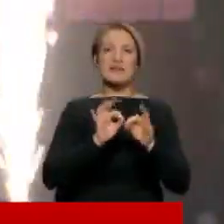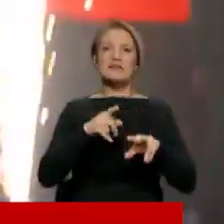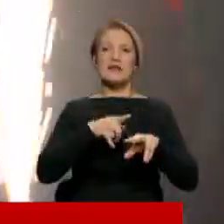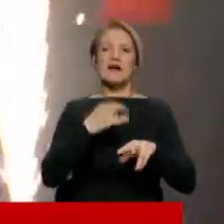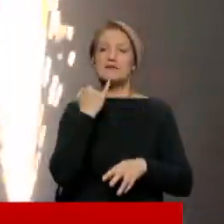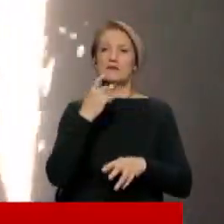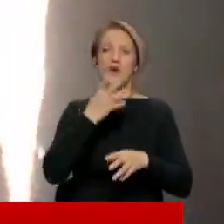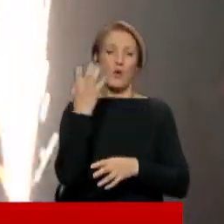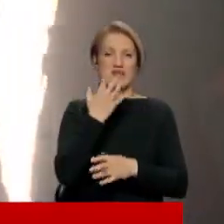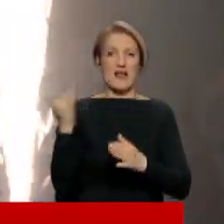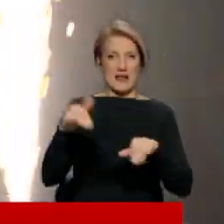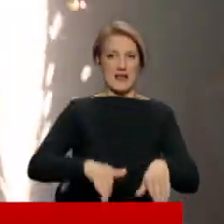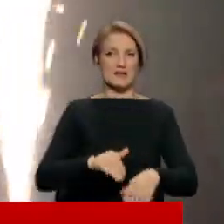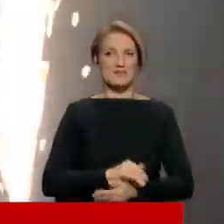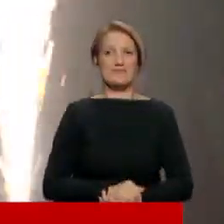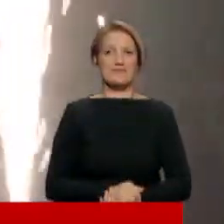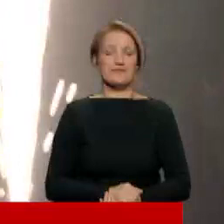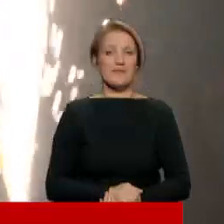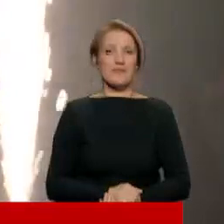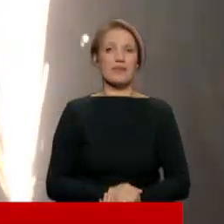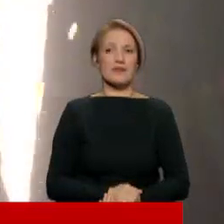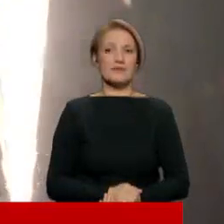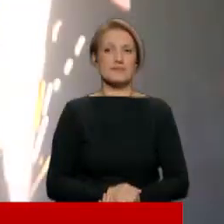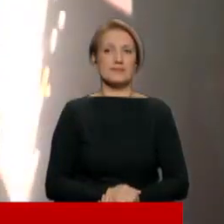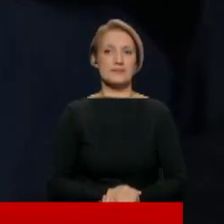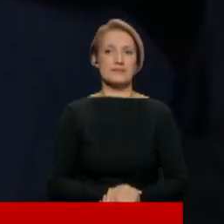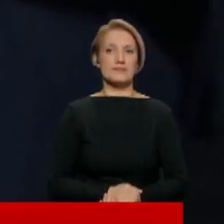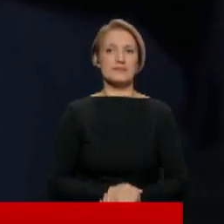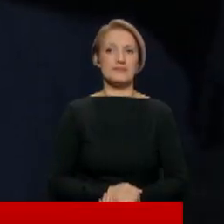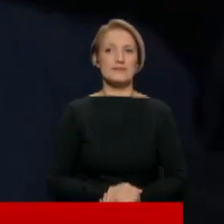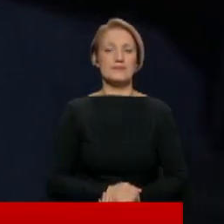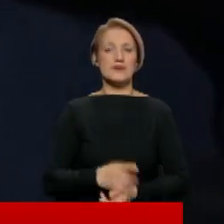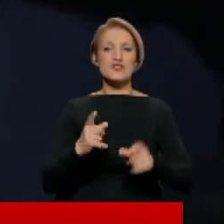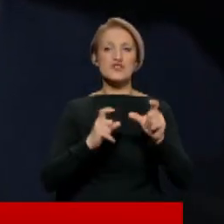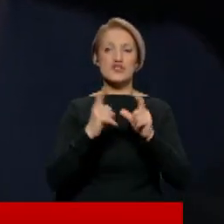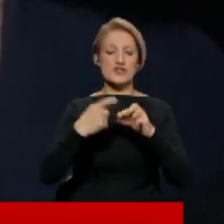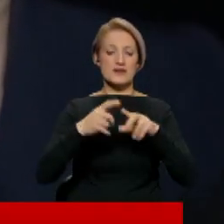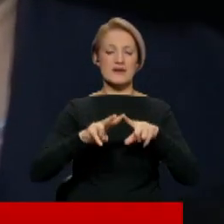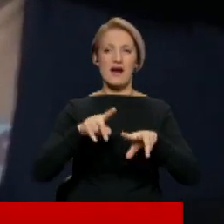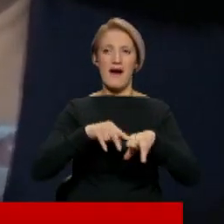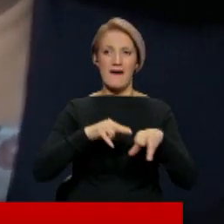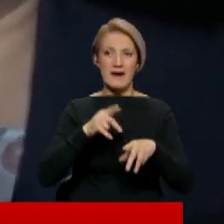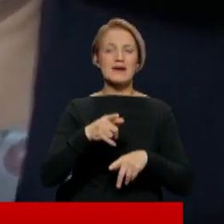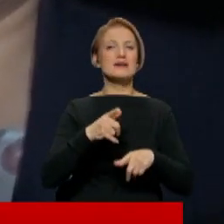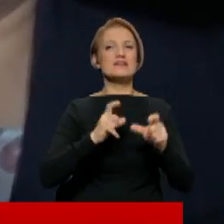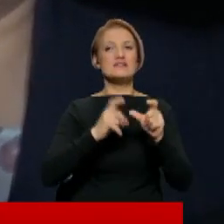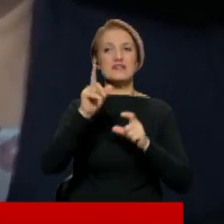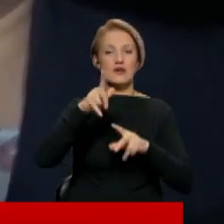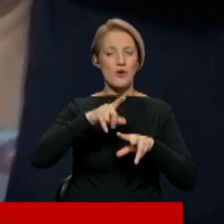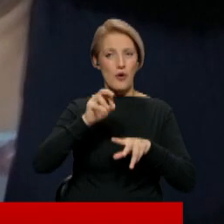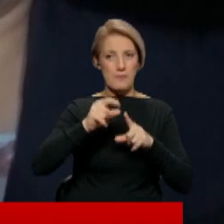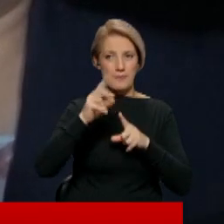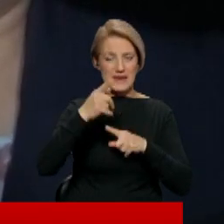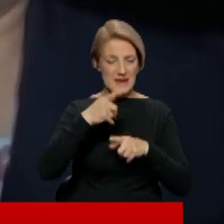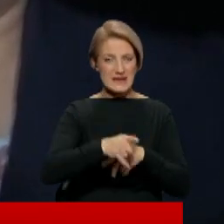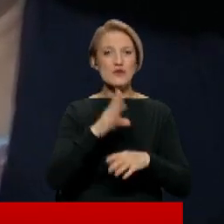Bu eski yaram sana dayana dayana. Şırnağında, Silopi'sinde, İdil'inde, Cizre'sinde